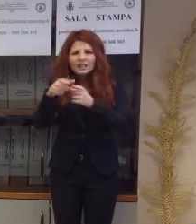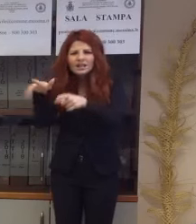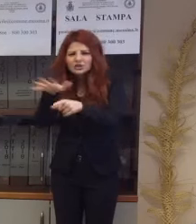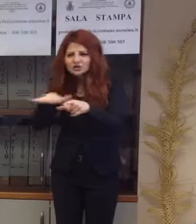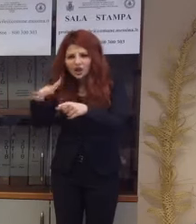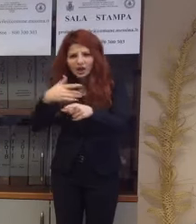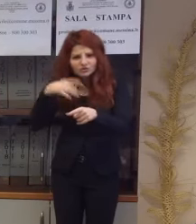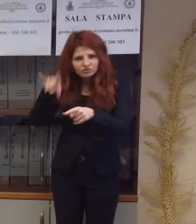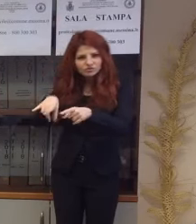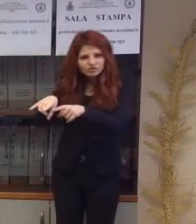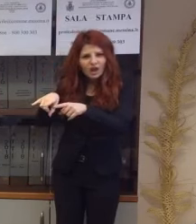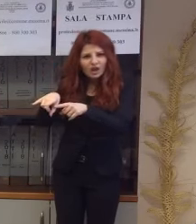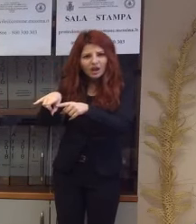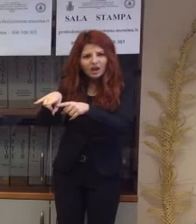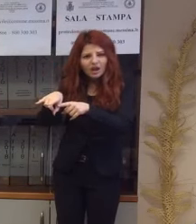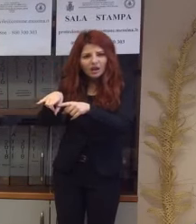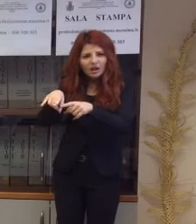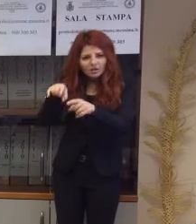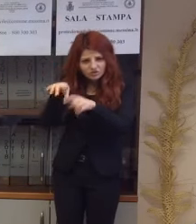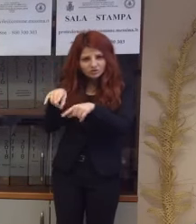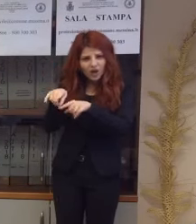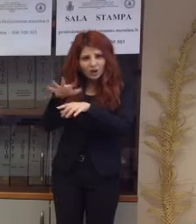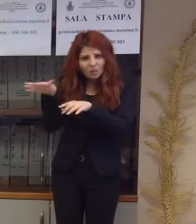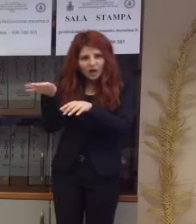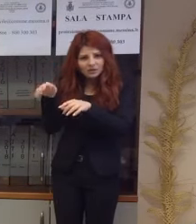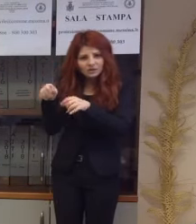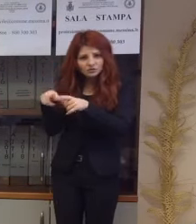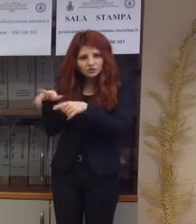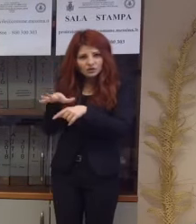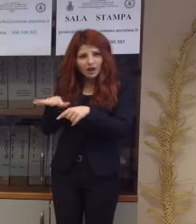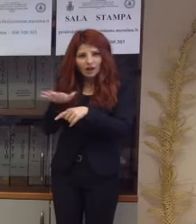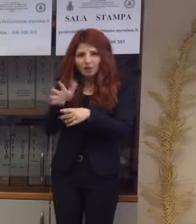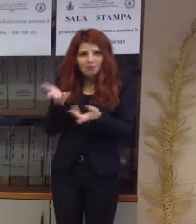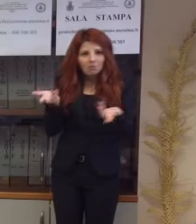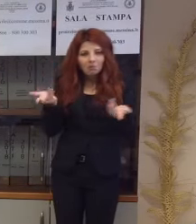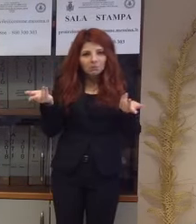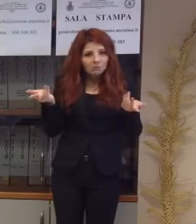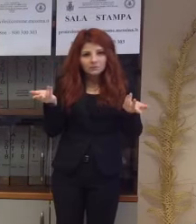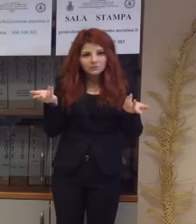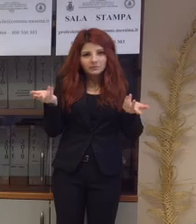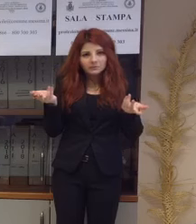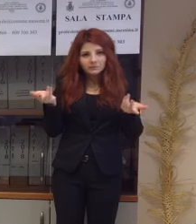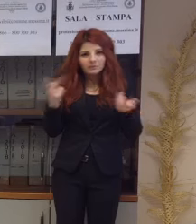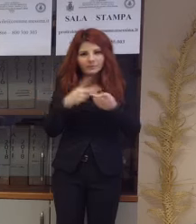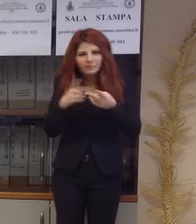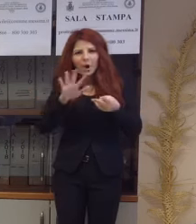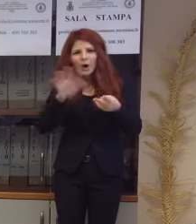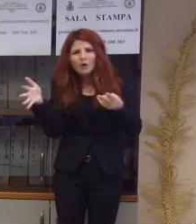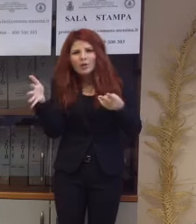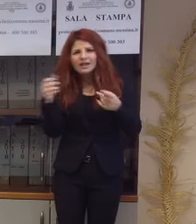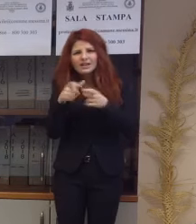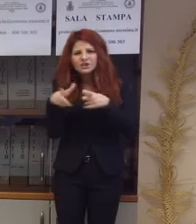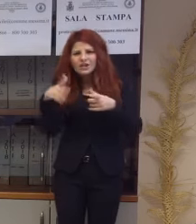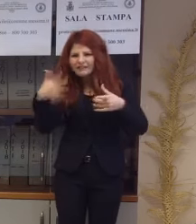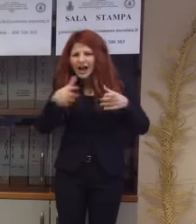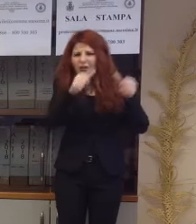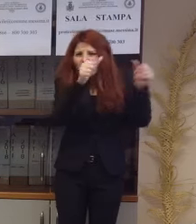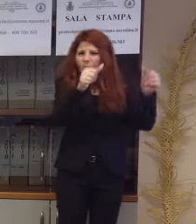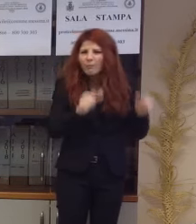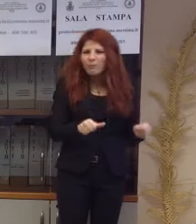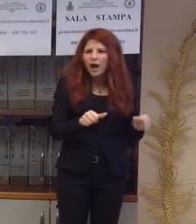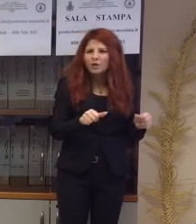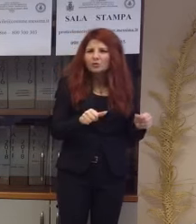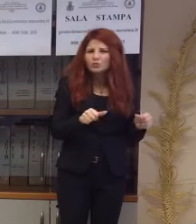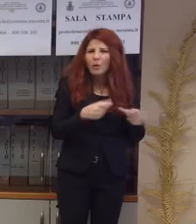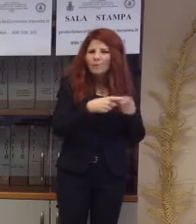logica. Trovatemi una città che sta per pubblicare il bando per il pagamento delle bollette di marzo, aprile e maggio